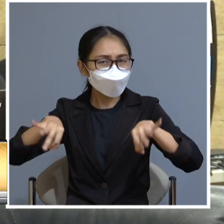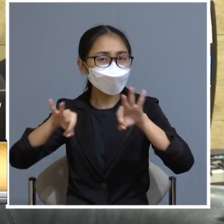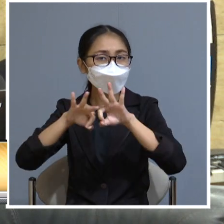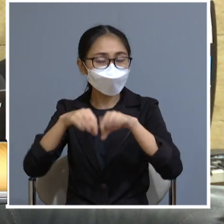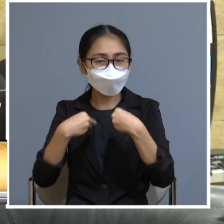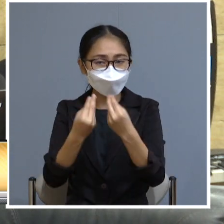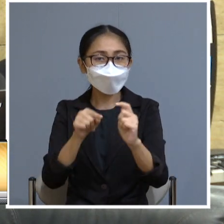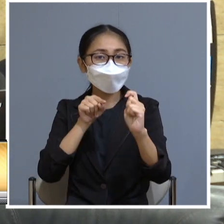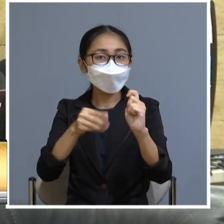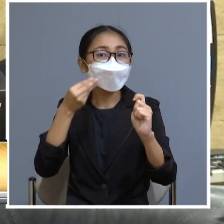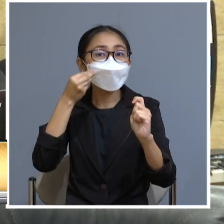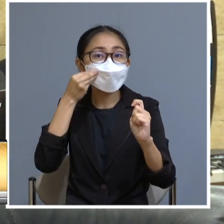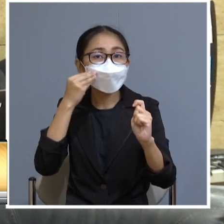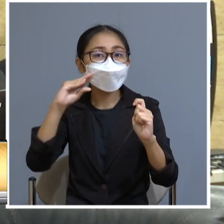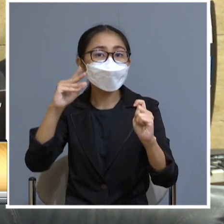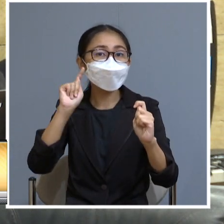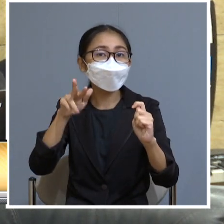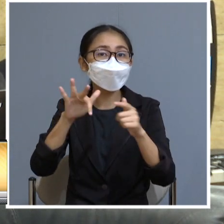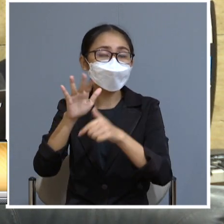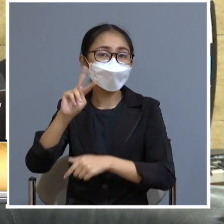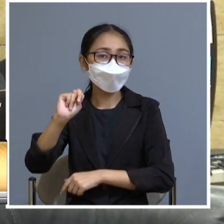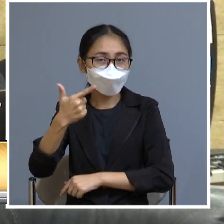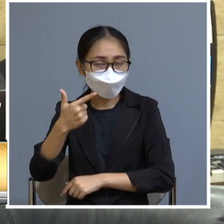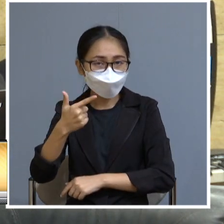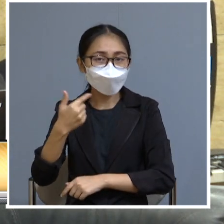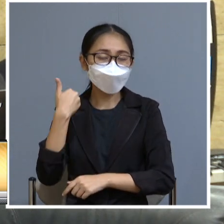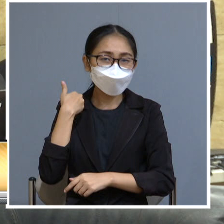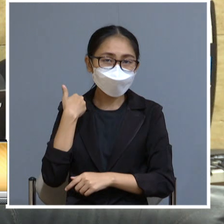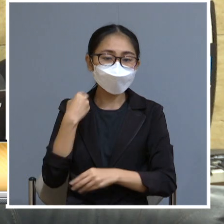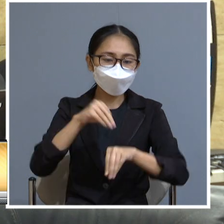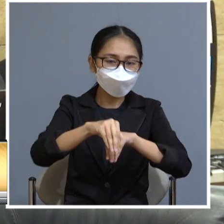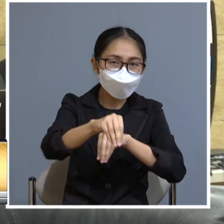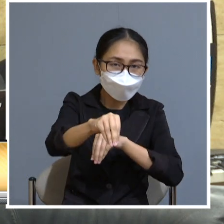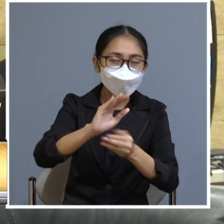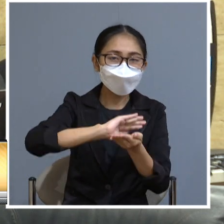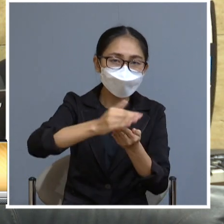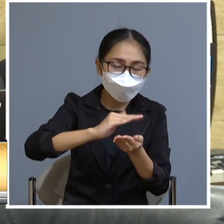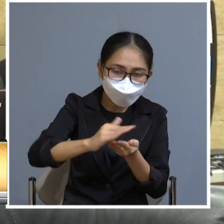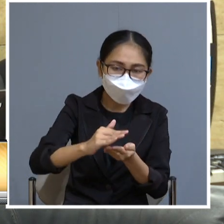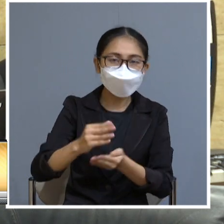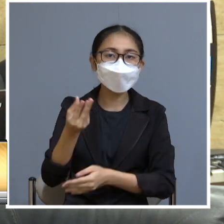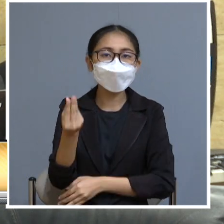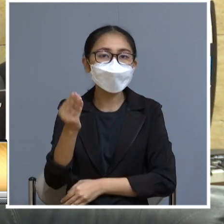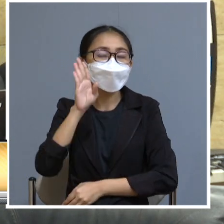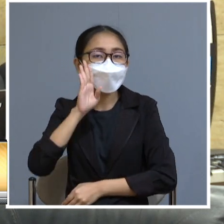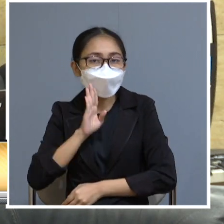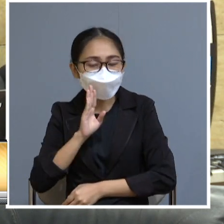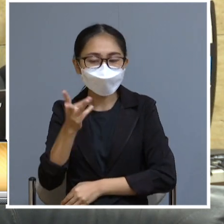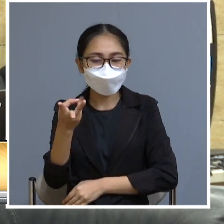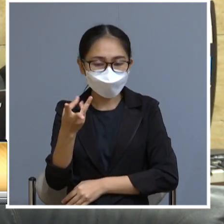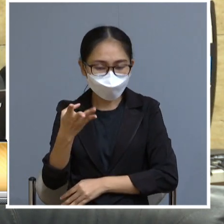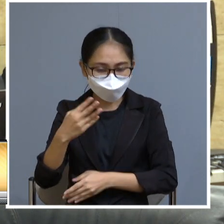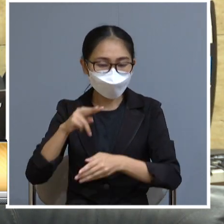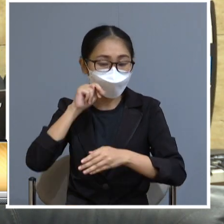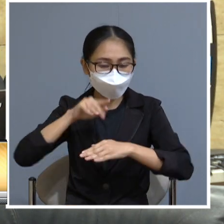องพี่น้อเภรบนโหงก็ว่าได้ทั้งม่วงลำใยแล้วก็ข้าวนะครับถ้าได้น้ำจากฝายแ่งนี้